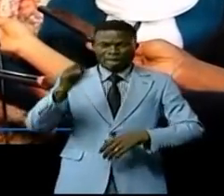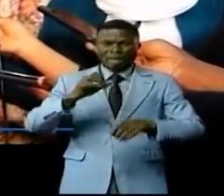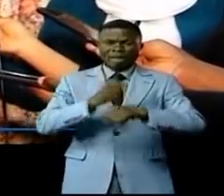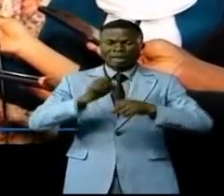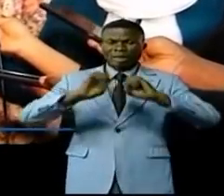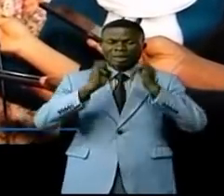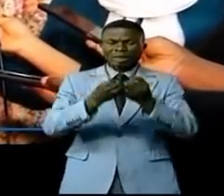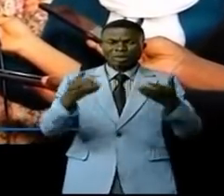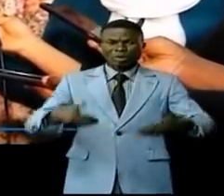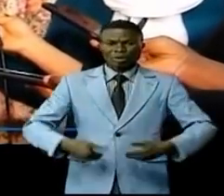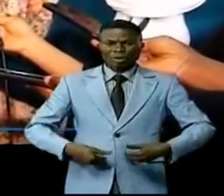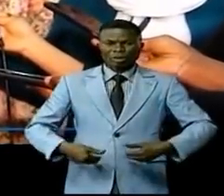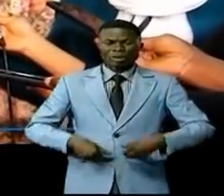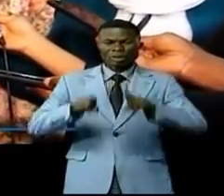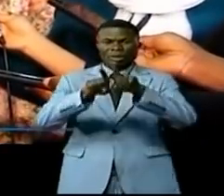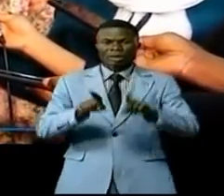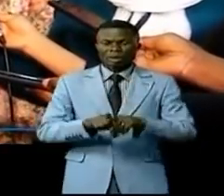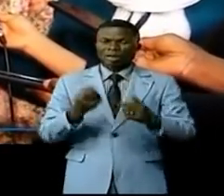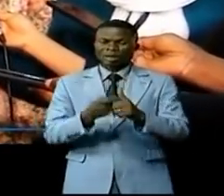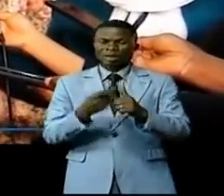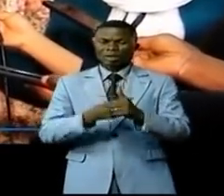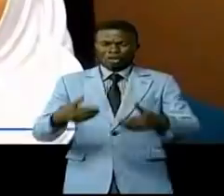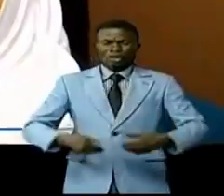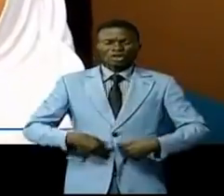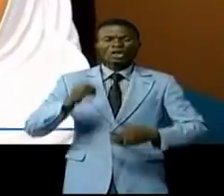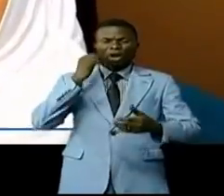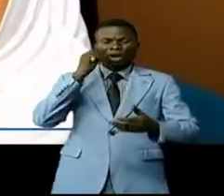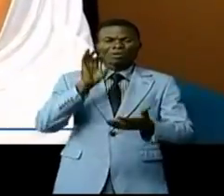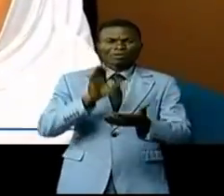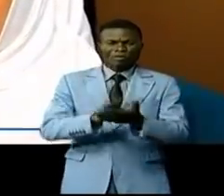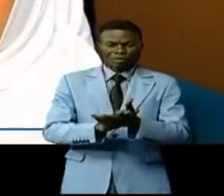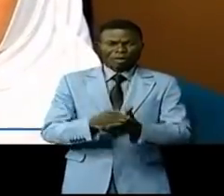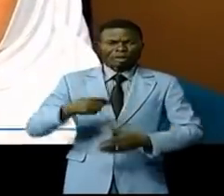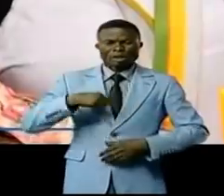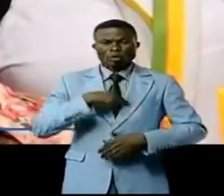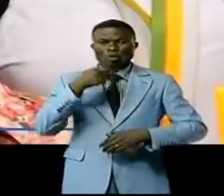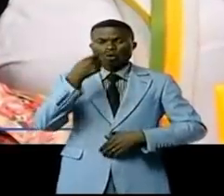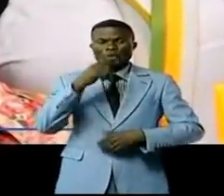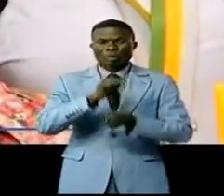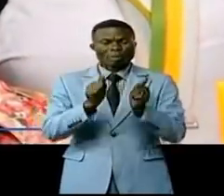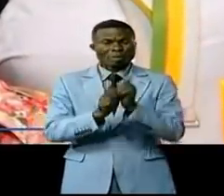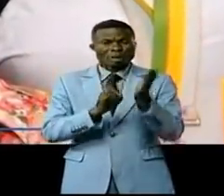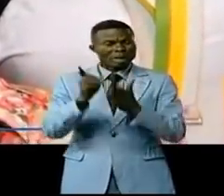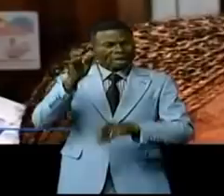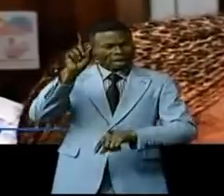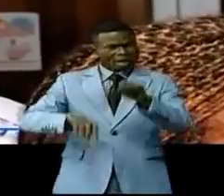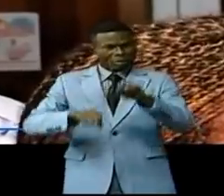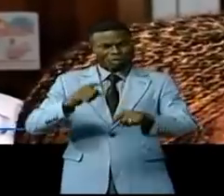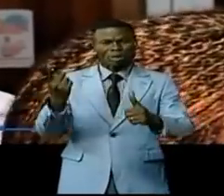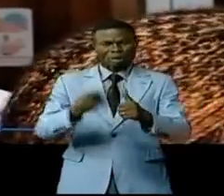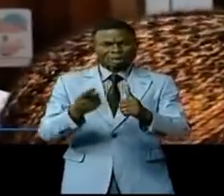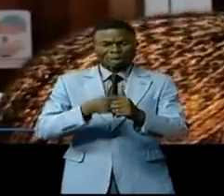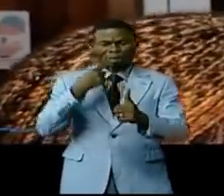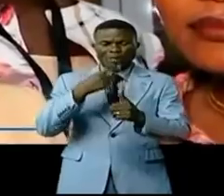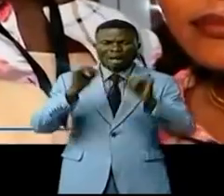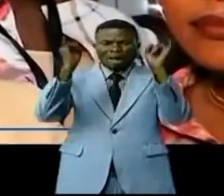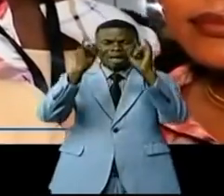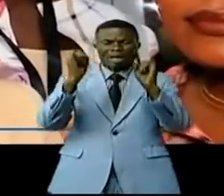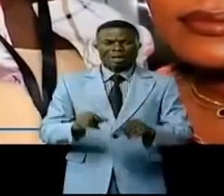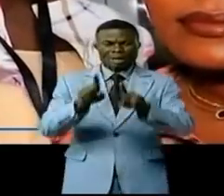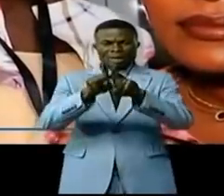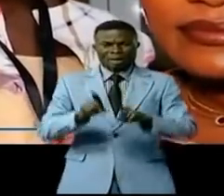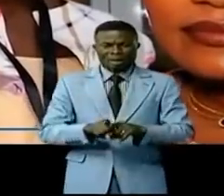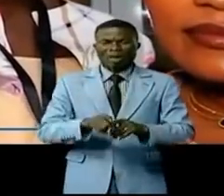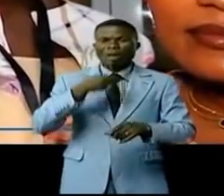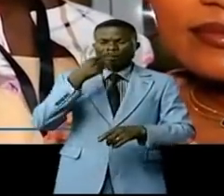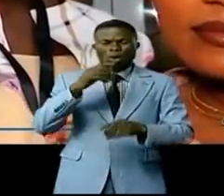de jeunes, et plus particulièrement des jeunes femmes. On ne peut pas aujourd'hui parler du développement sans parler du numérique. Et ça,